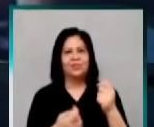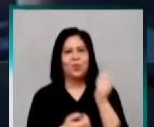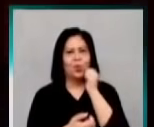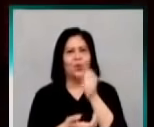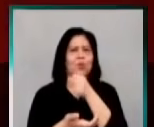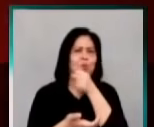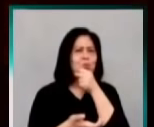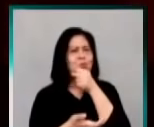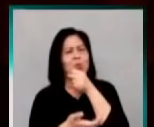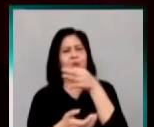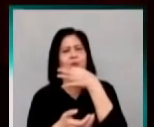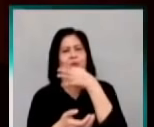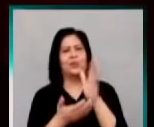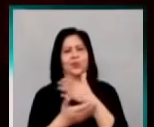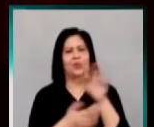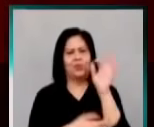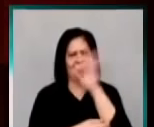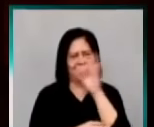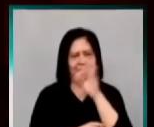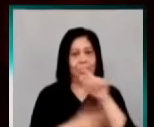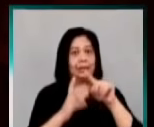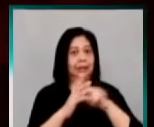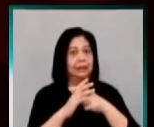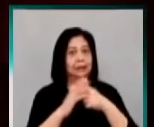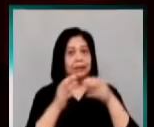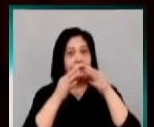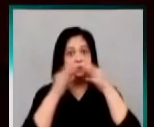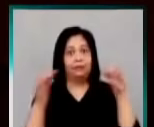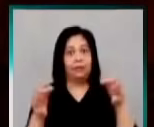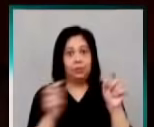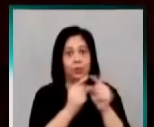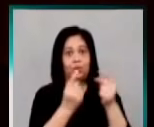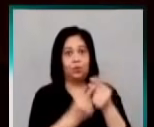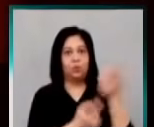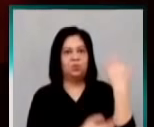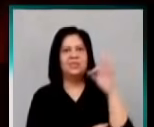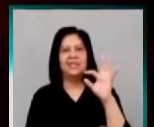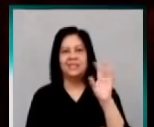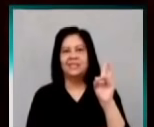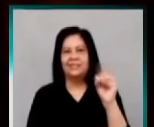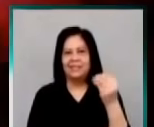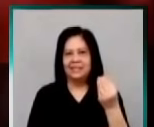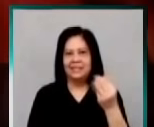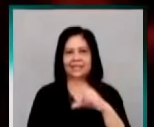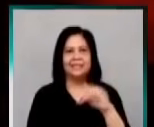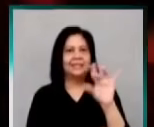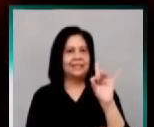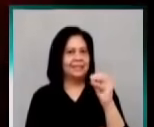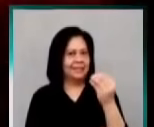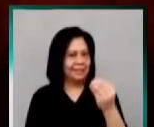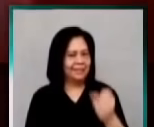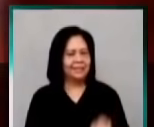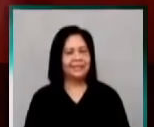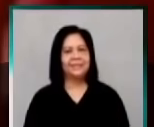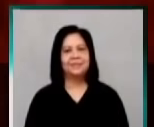Pinoy. Nagsimulang sumikat ang iconic group noong 1970s at 80s.